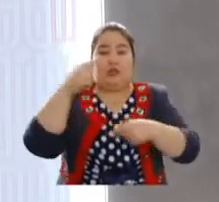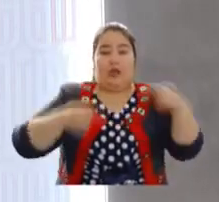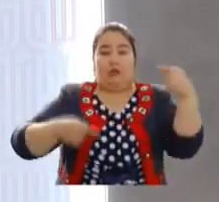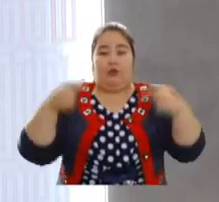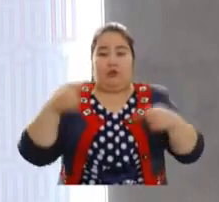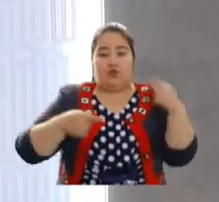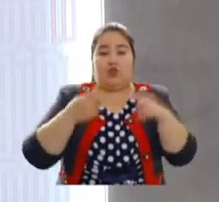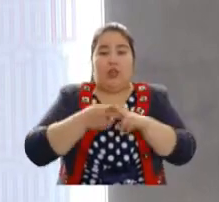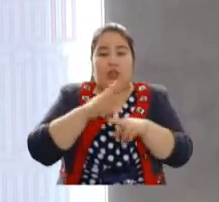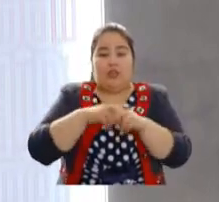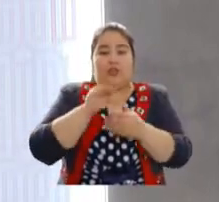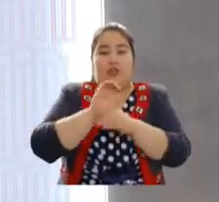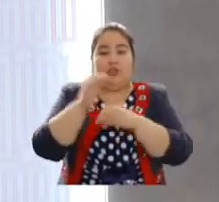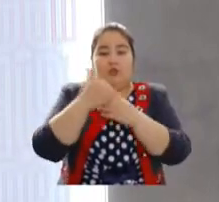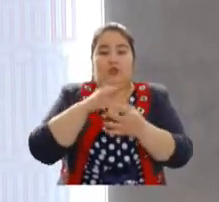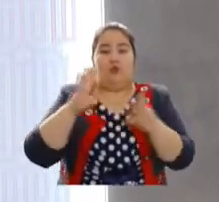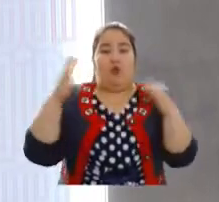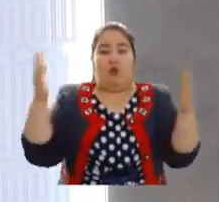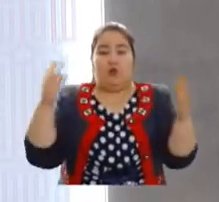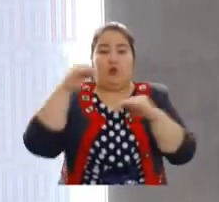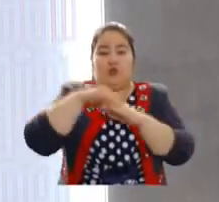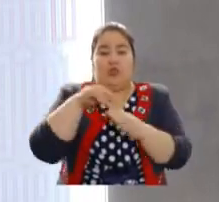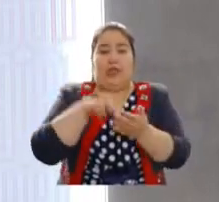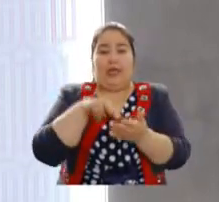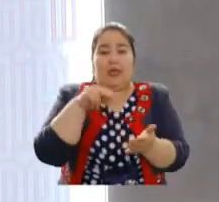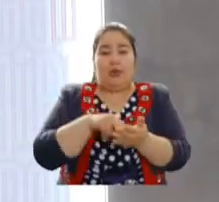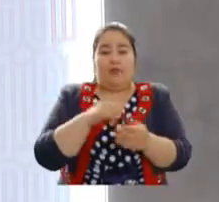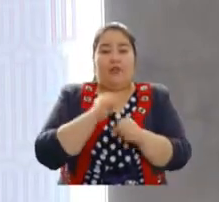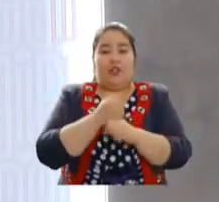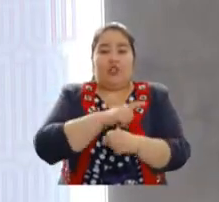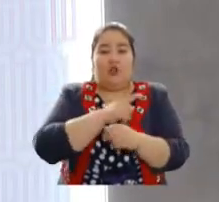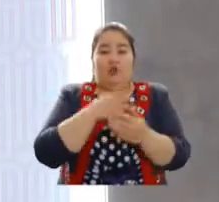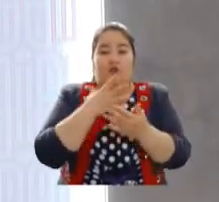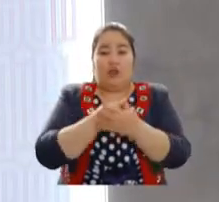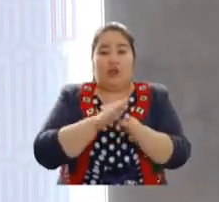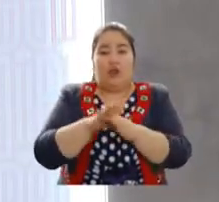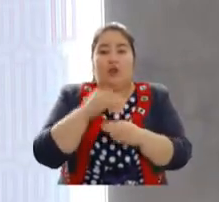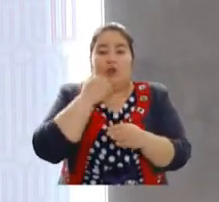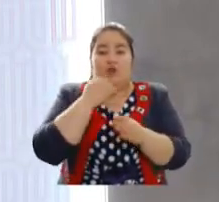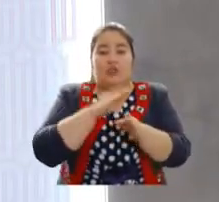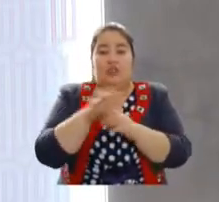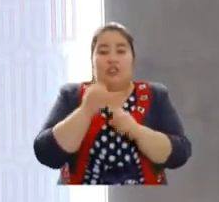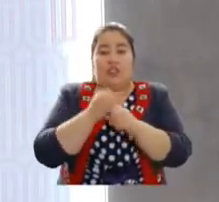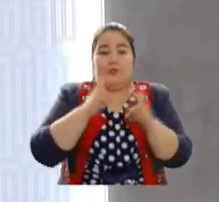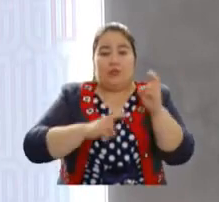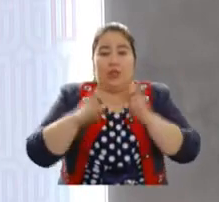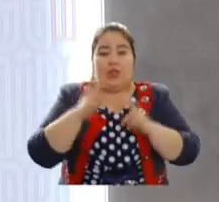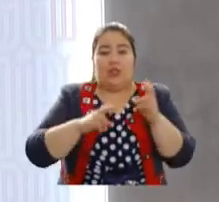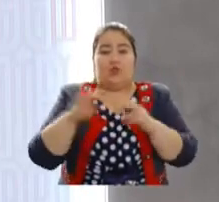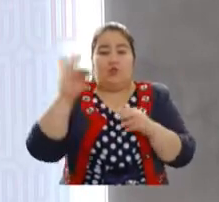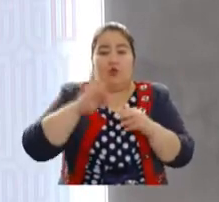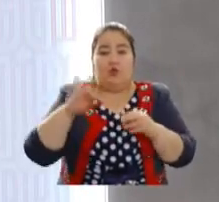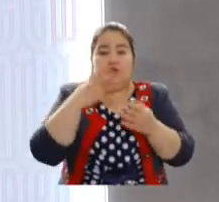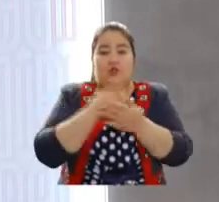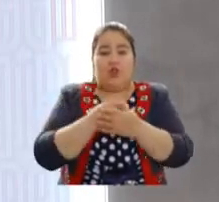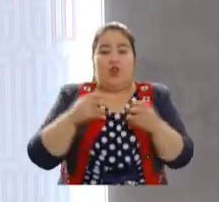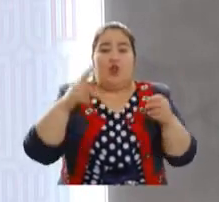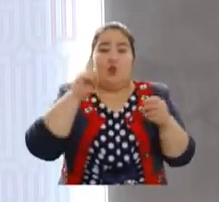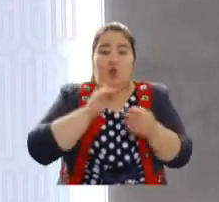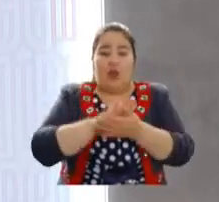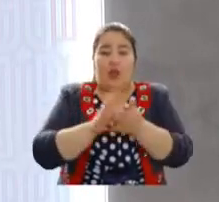raqobatbardosh, eksportbop, yuqori qo'shilgan qiymatli qishloq xo'jaligi mahsulotlarini ishlab chiqarish bo'yicha qulay